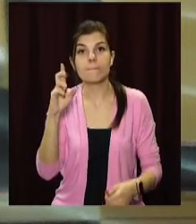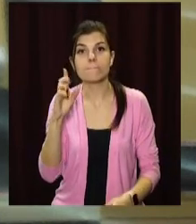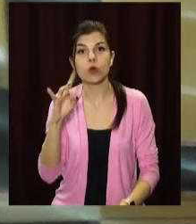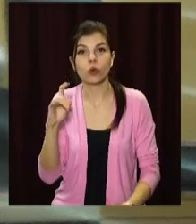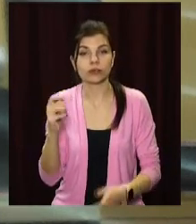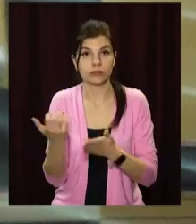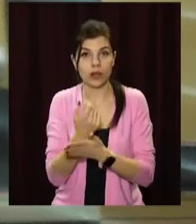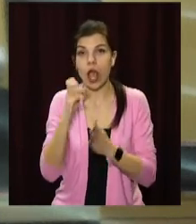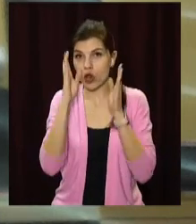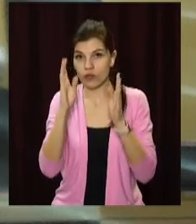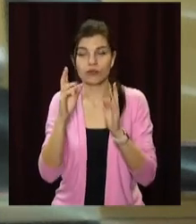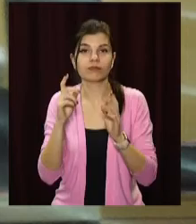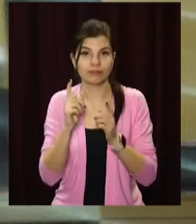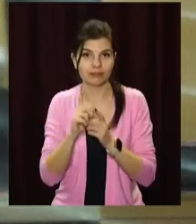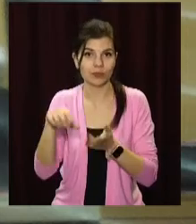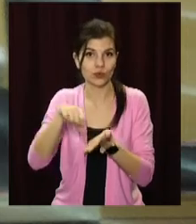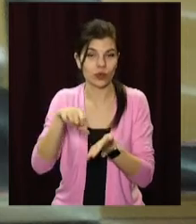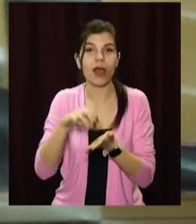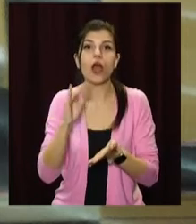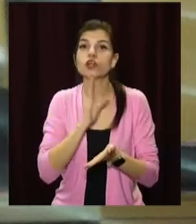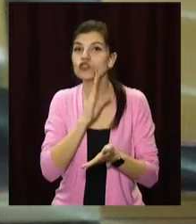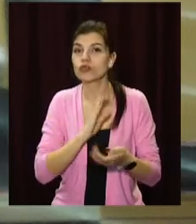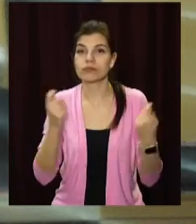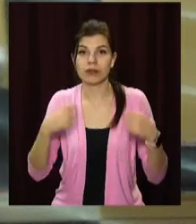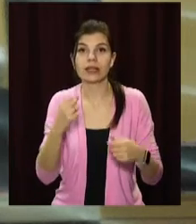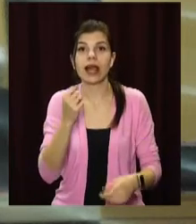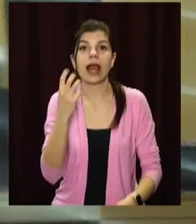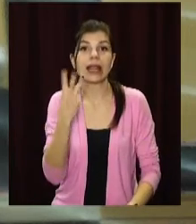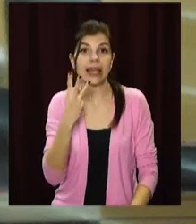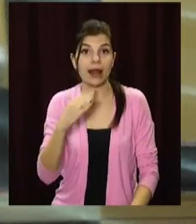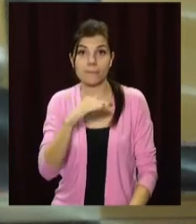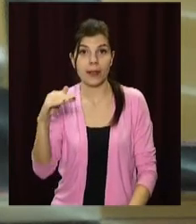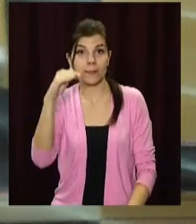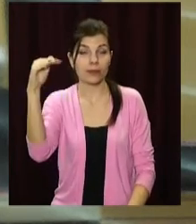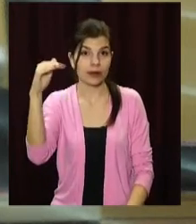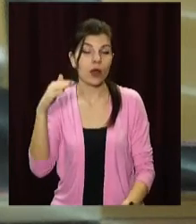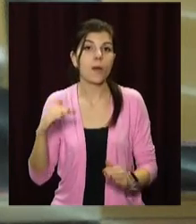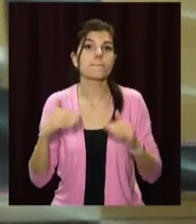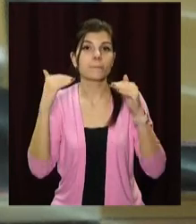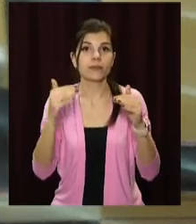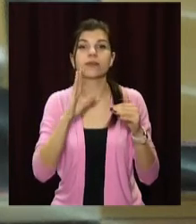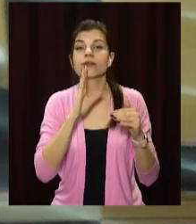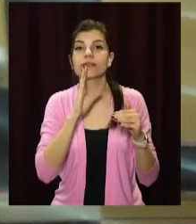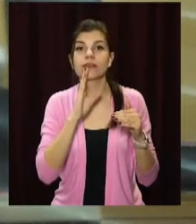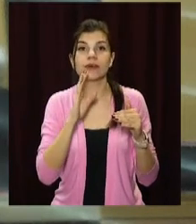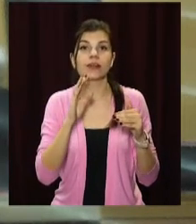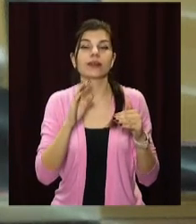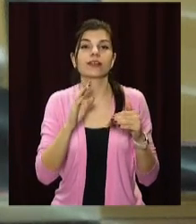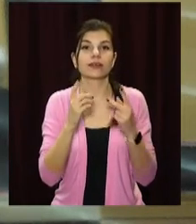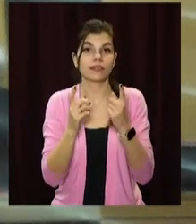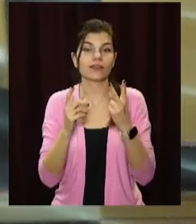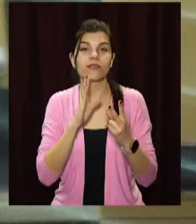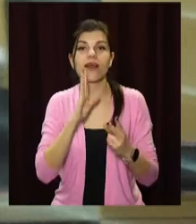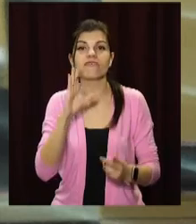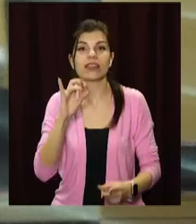в індивідуальних змаганнях, а в командному жіночому турнірі на третю сходинку п'єдесталу піднялися Євгенія Дяченко, Ванеса